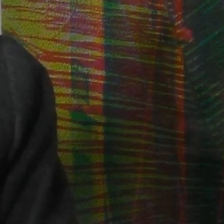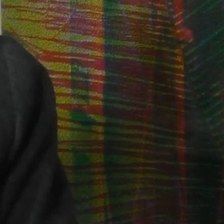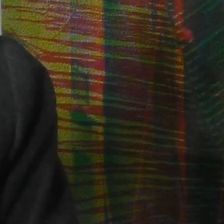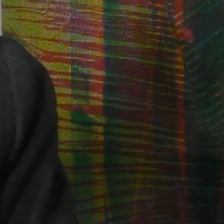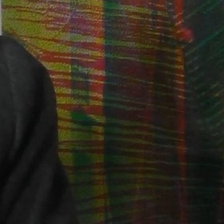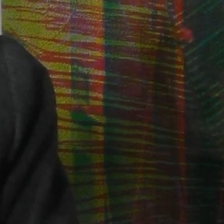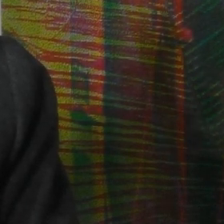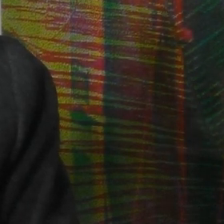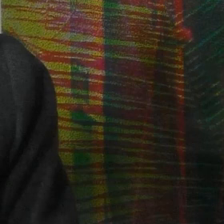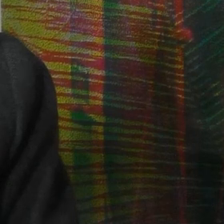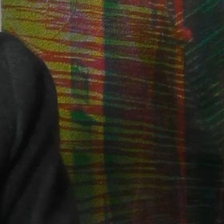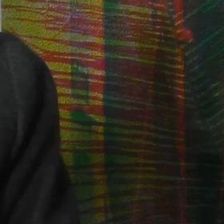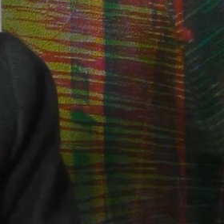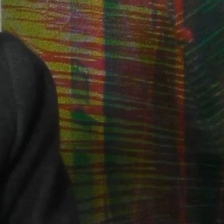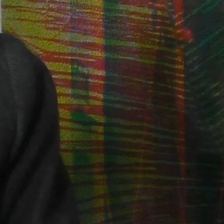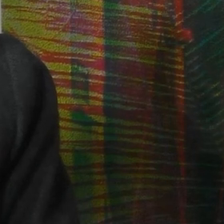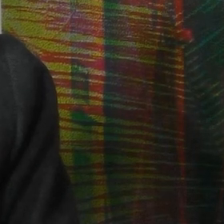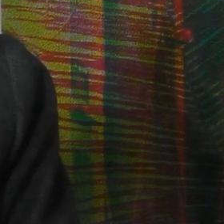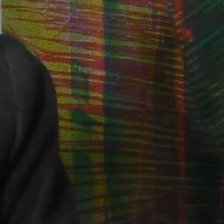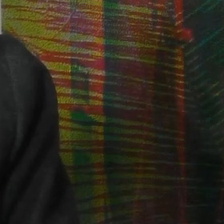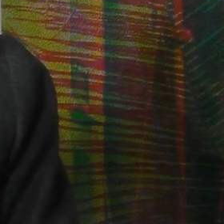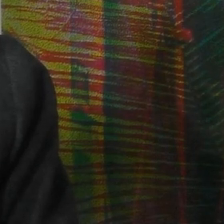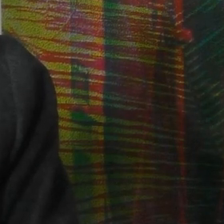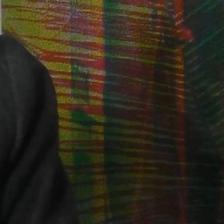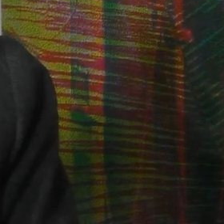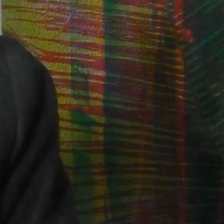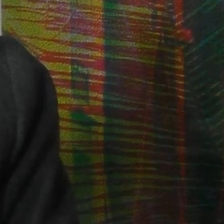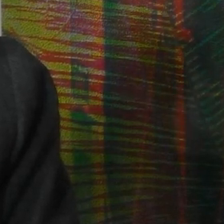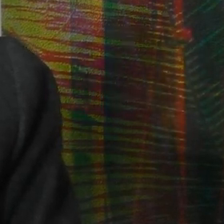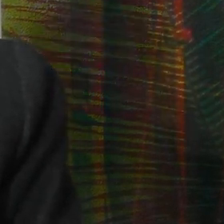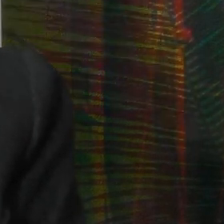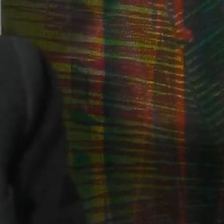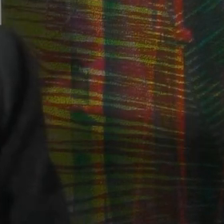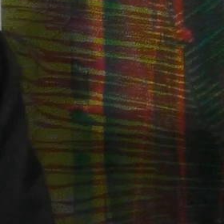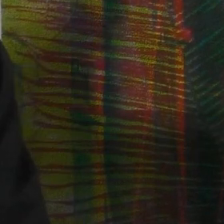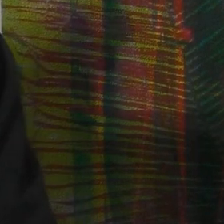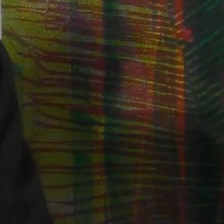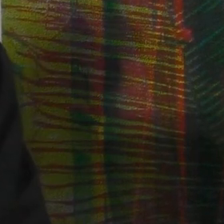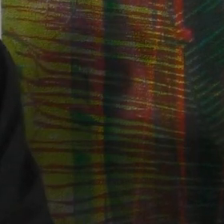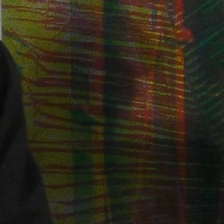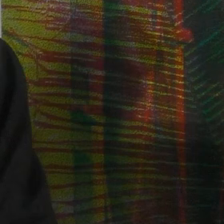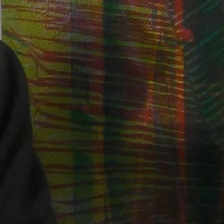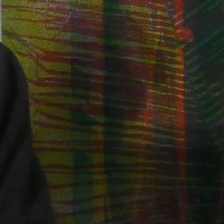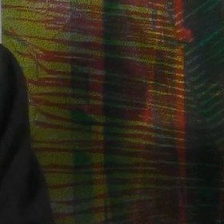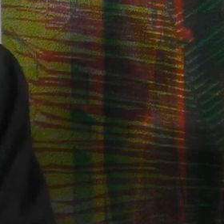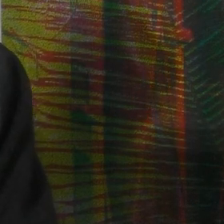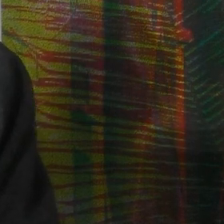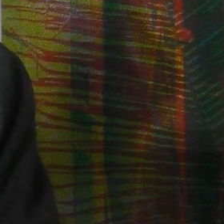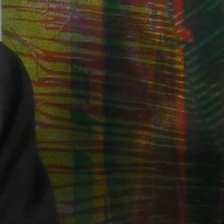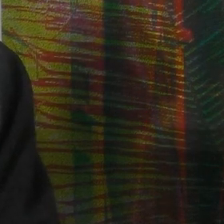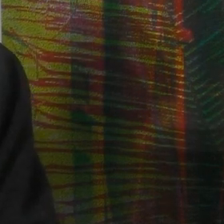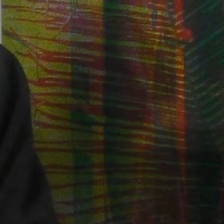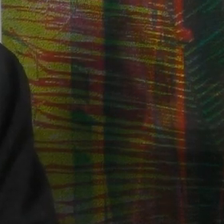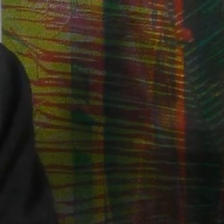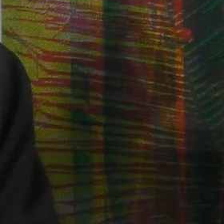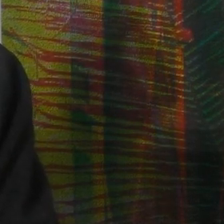ce livre. C'est l'histoire belle et tragique au milieu du 19e siècle, de l'amitié quasi amoureuse, on reviendra